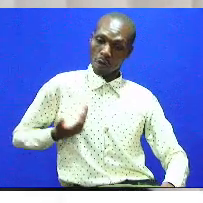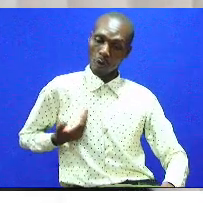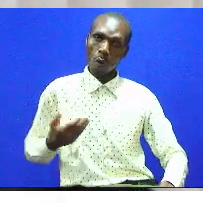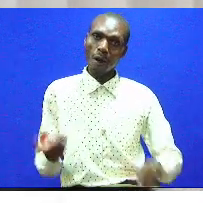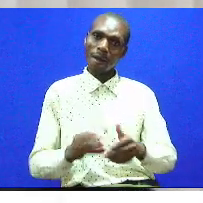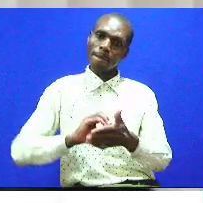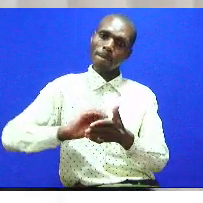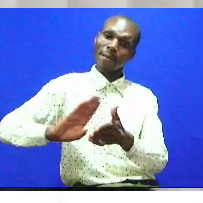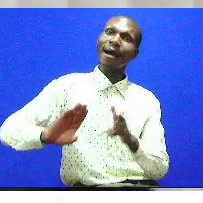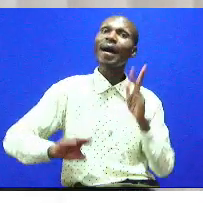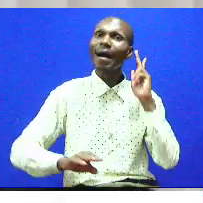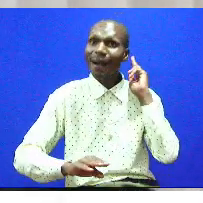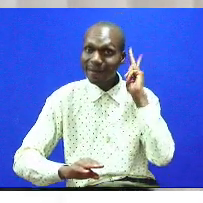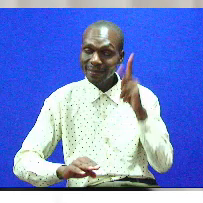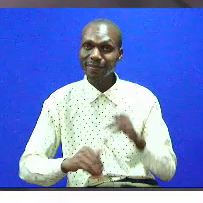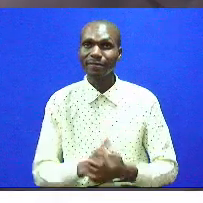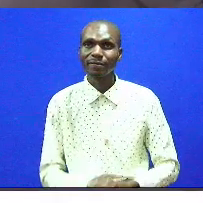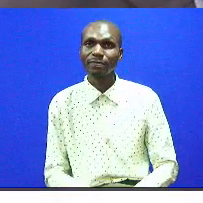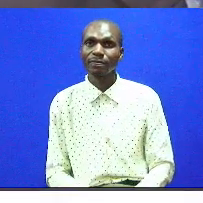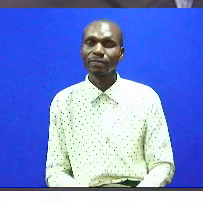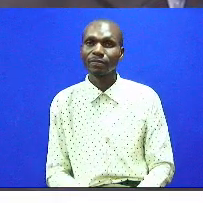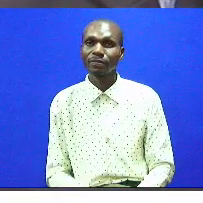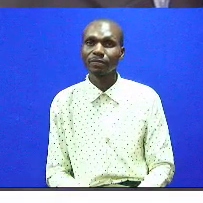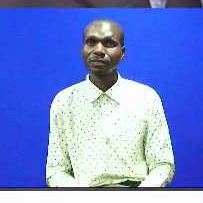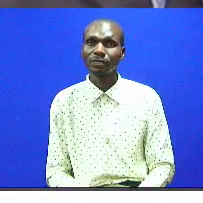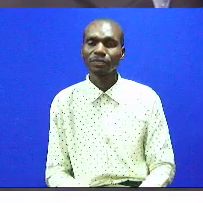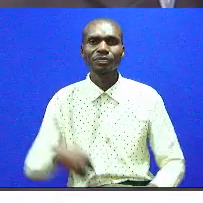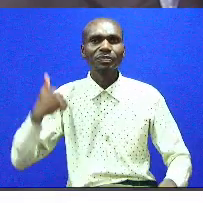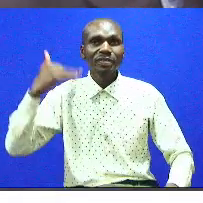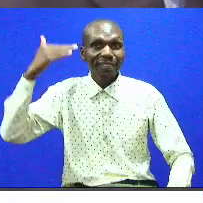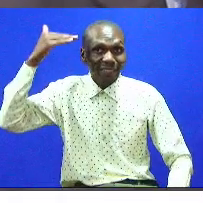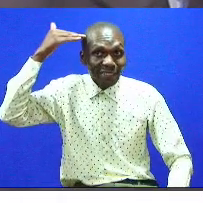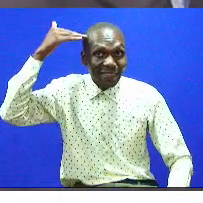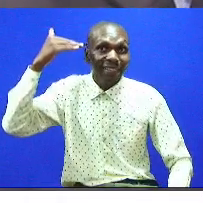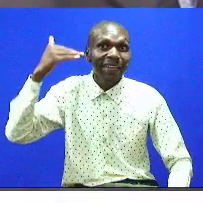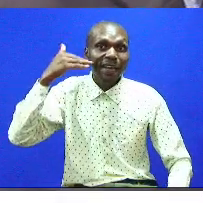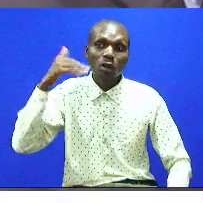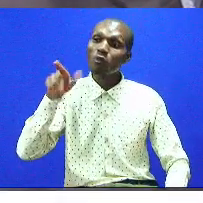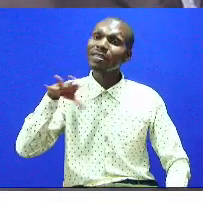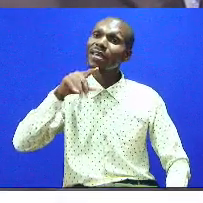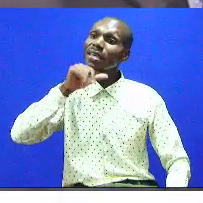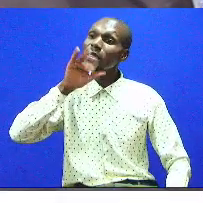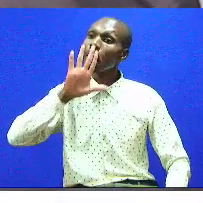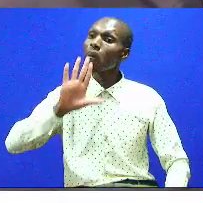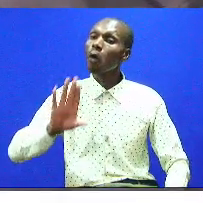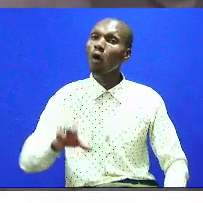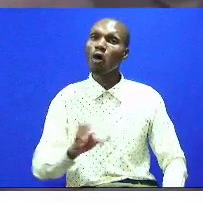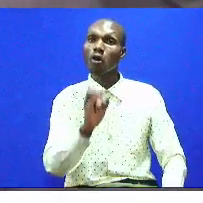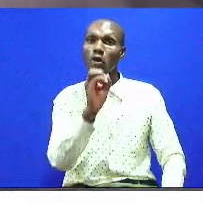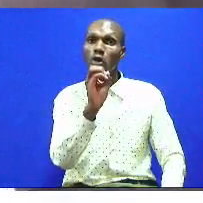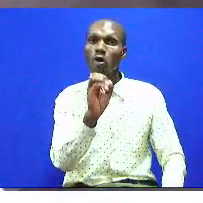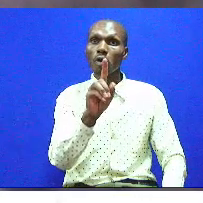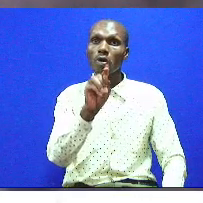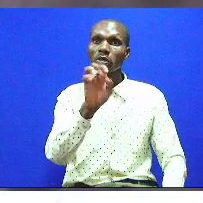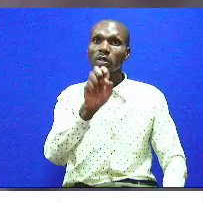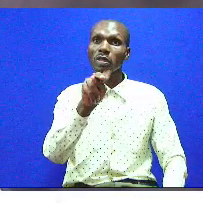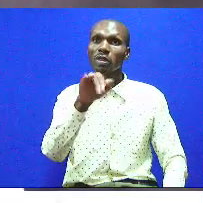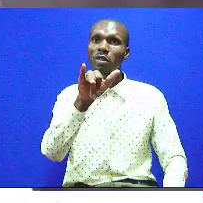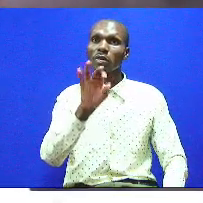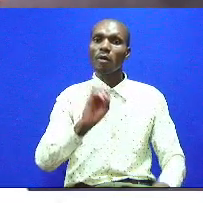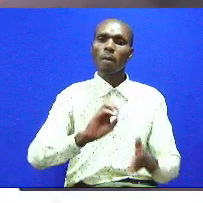aba anabaito, wakanganya, wande wakatama gochichi nsemo, au au, ose koligere libuna bono, ebisa kubion sivire,